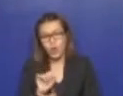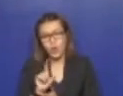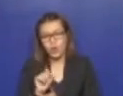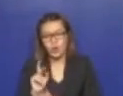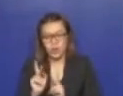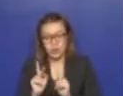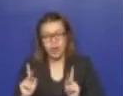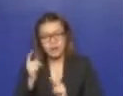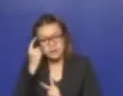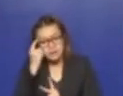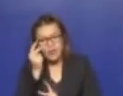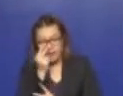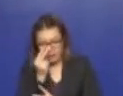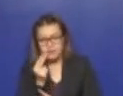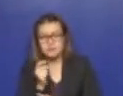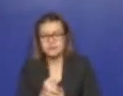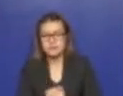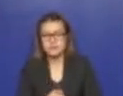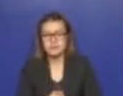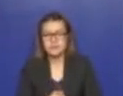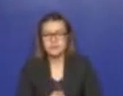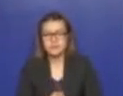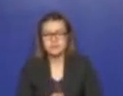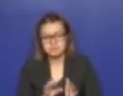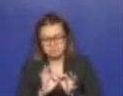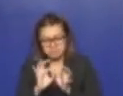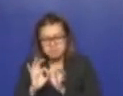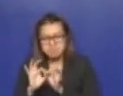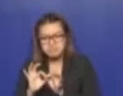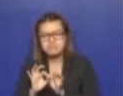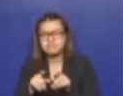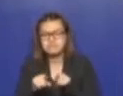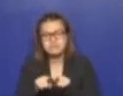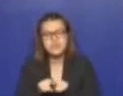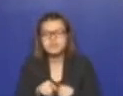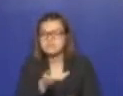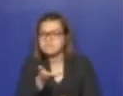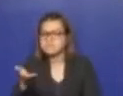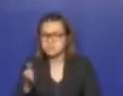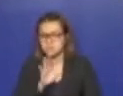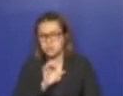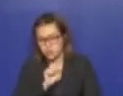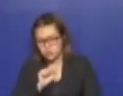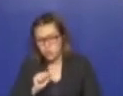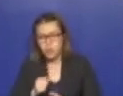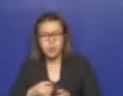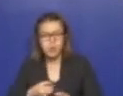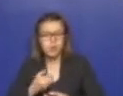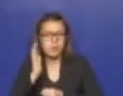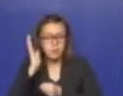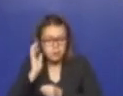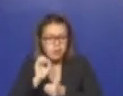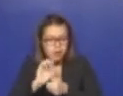เนี่ยมองเห็นก็มีความห่วงใยเหมือนท่านสมาชิกหลายๆท่านที่มาให้ความห่วง